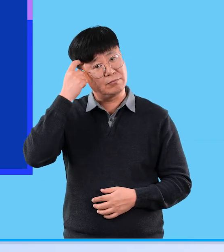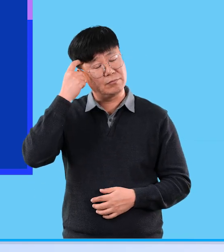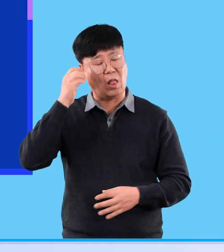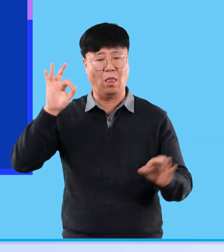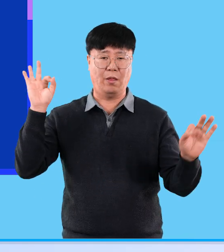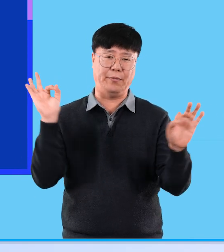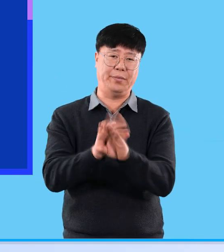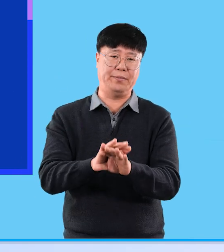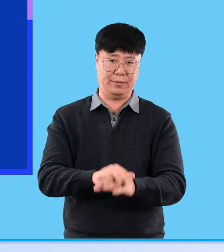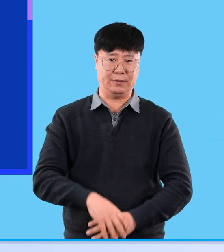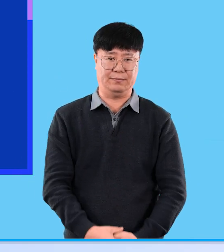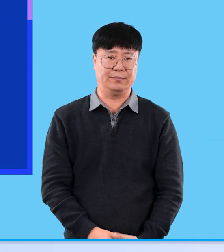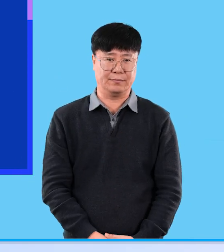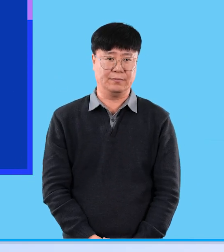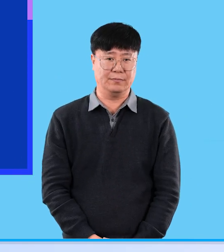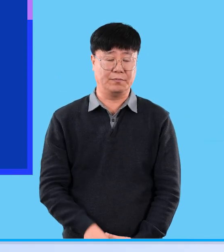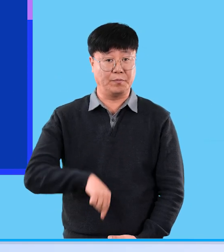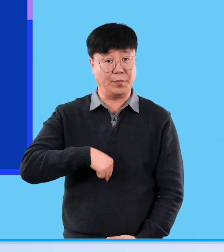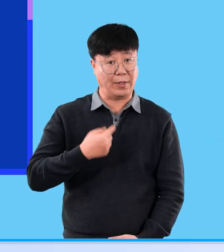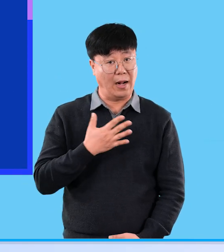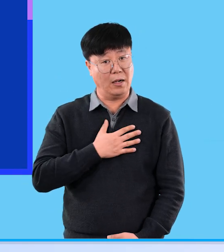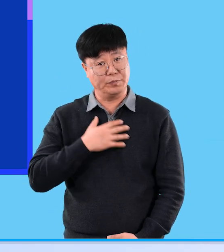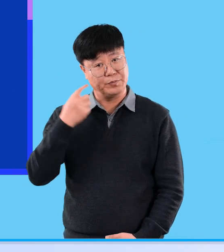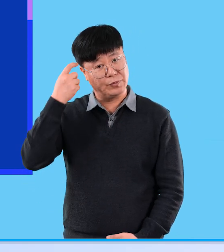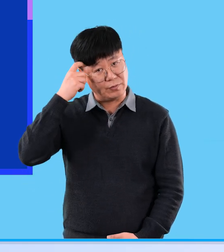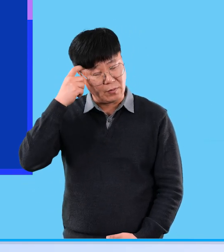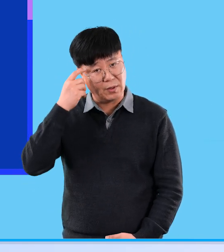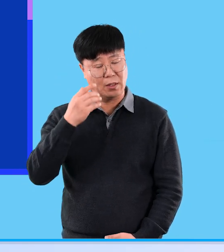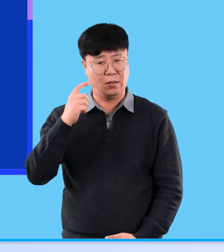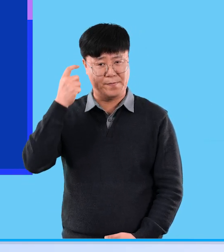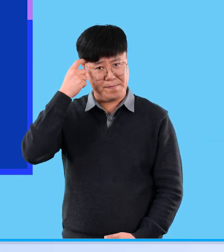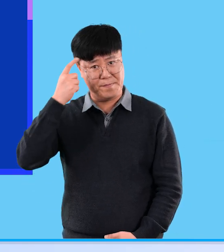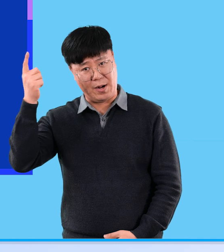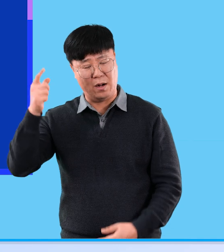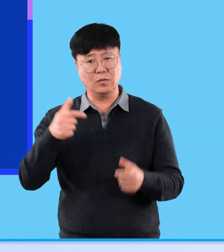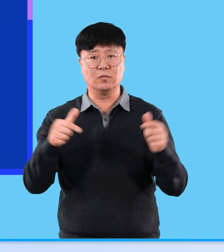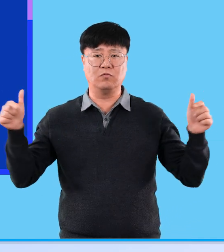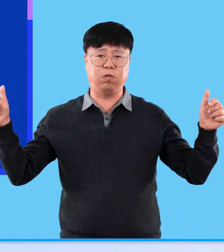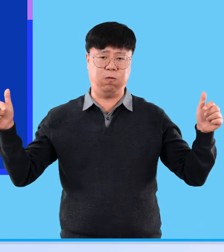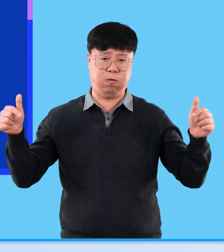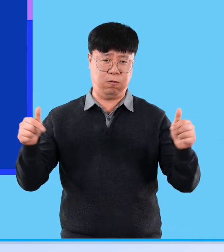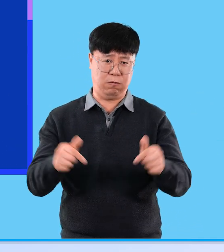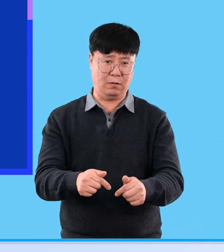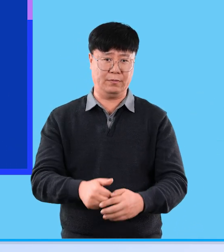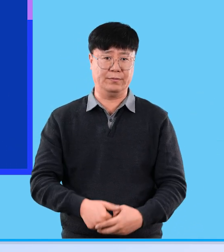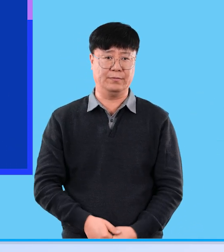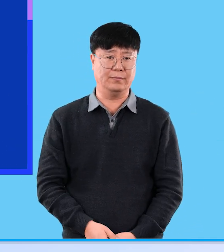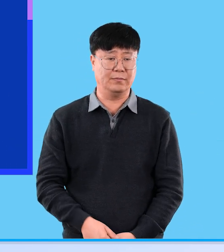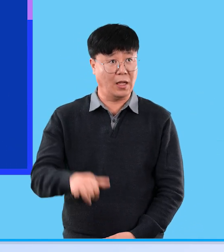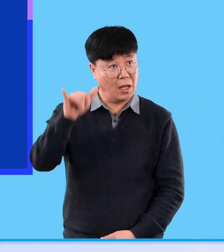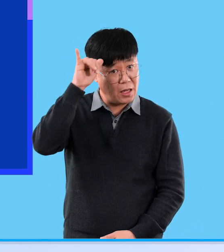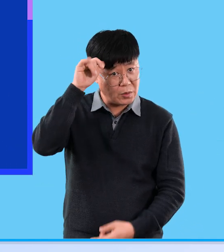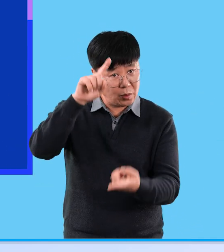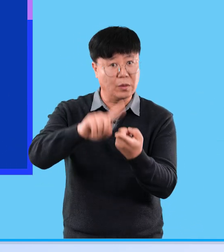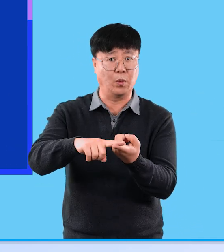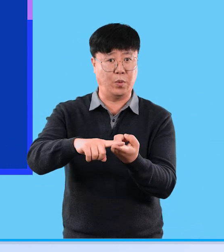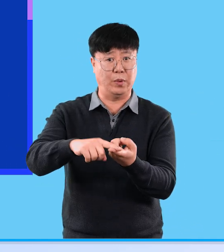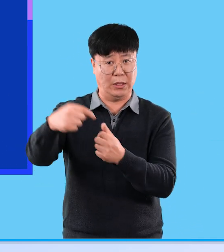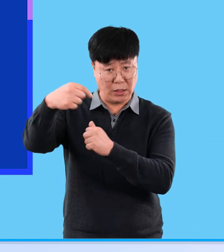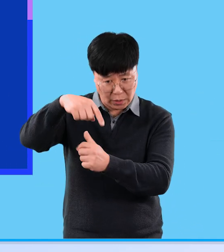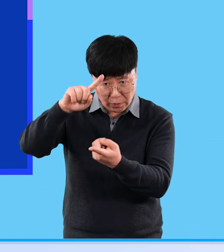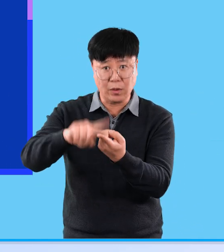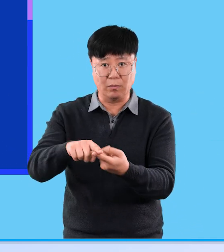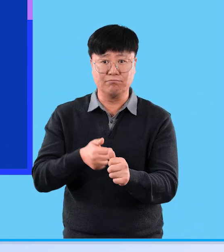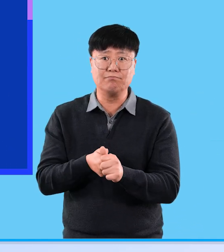영감이 소실되게 됩니다. 본인이 가진 감정이나 영감은 점점 줄어들고 AI가